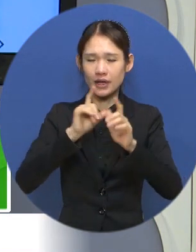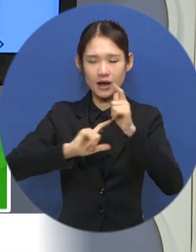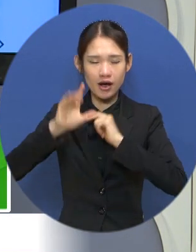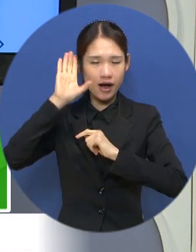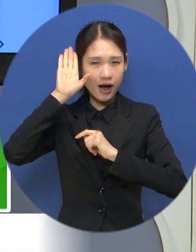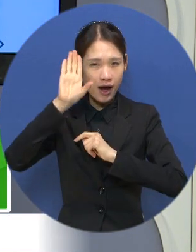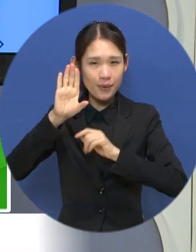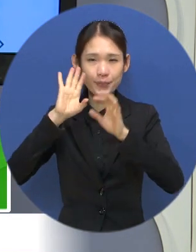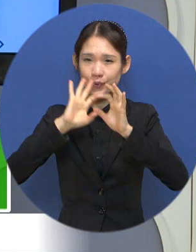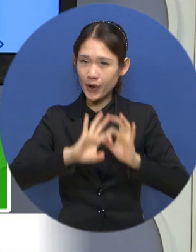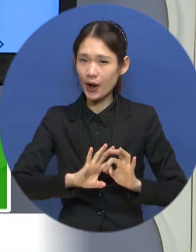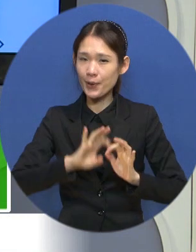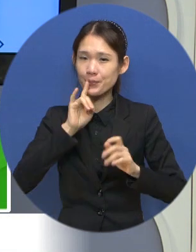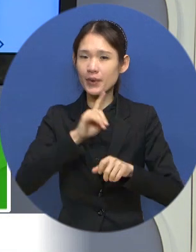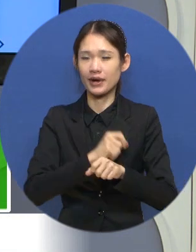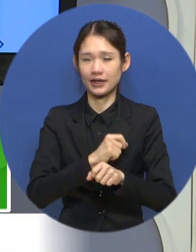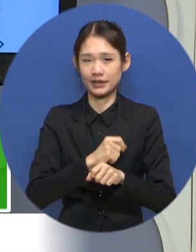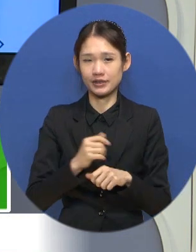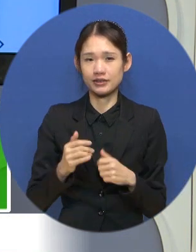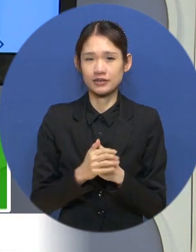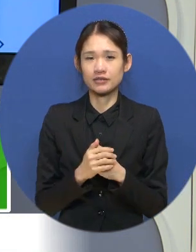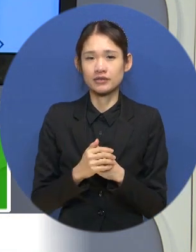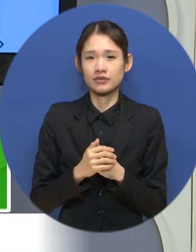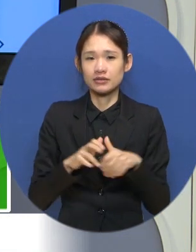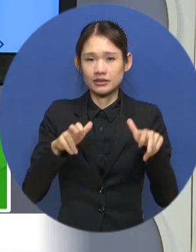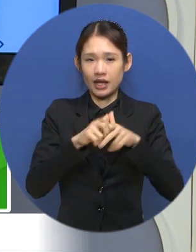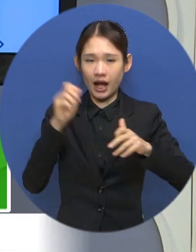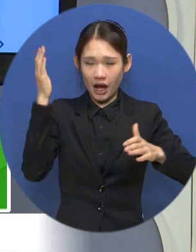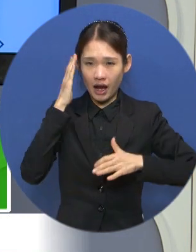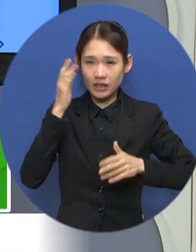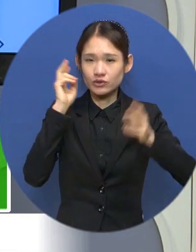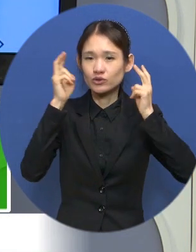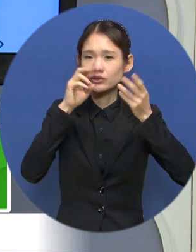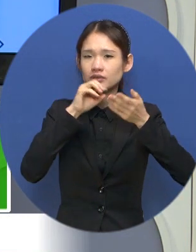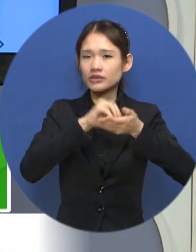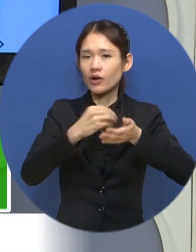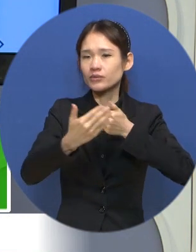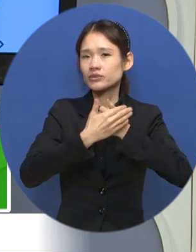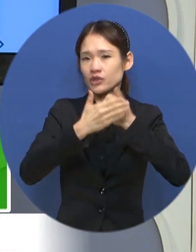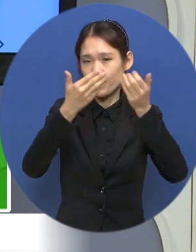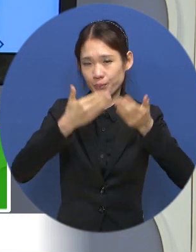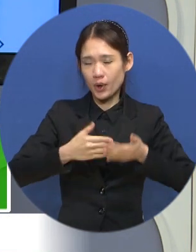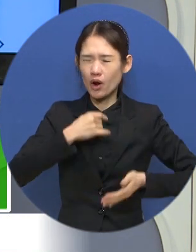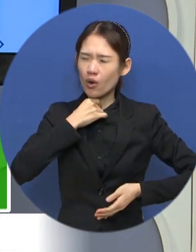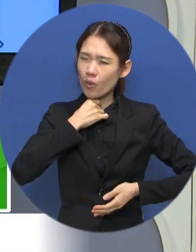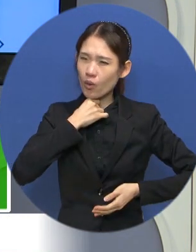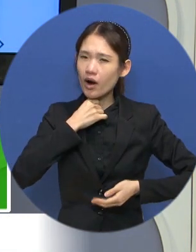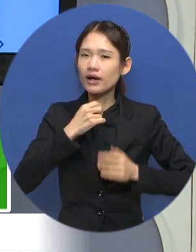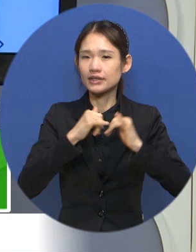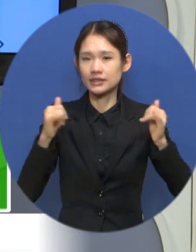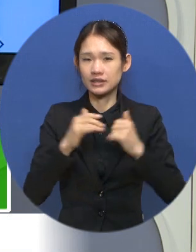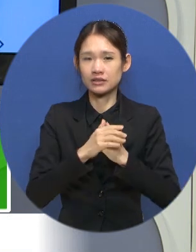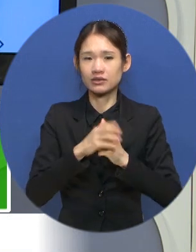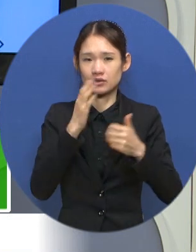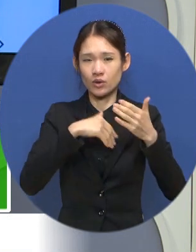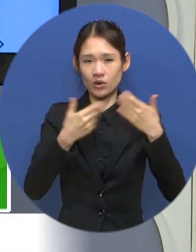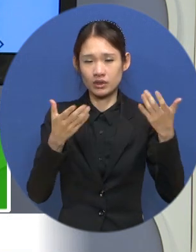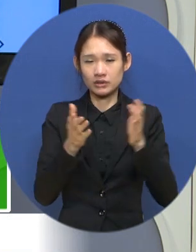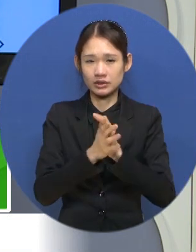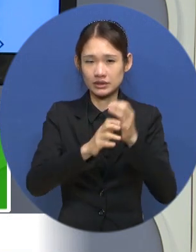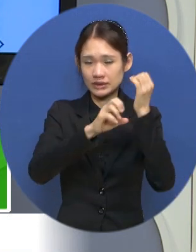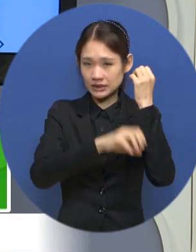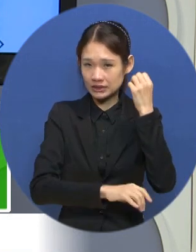노력하겠다 고 전했습니다 장애 학생 취업지원 사업을 참여를 희망하는 사람은 공단 지역본부 또는